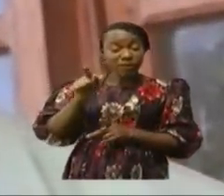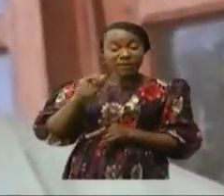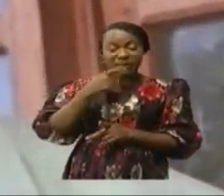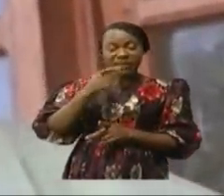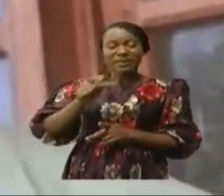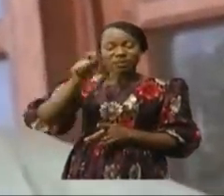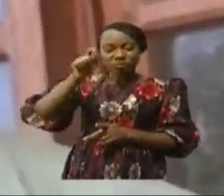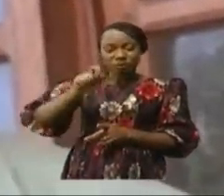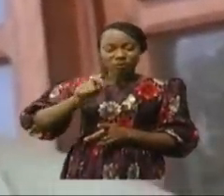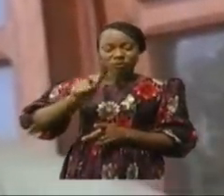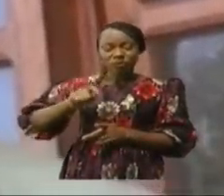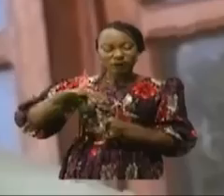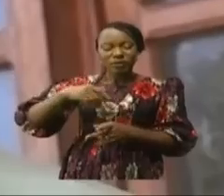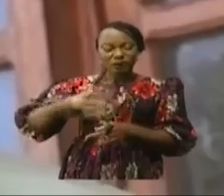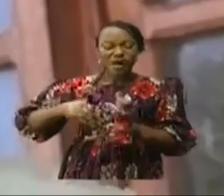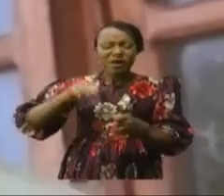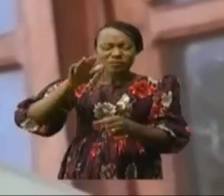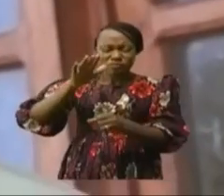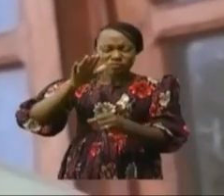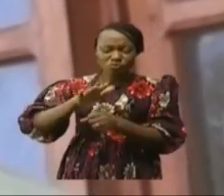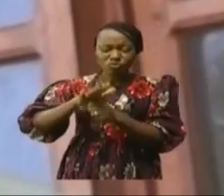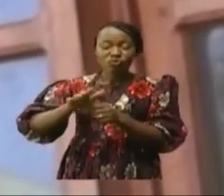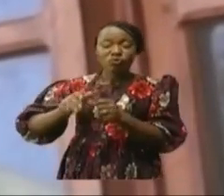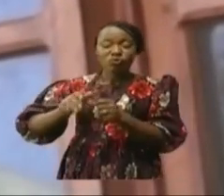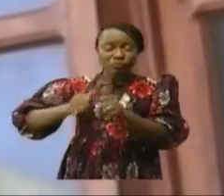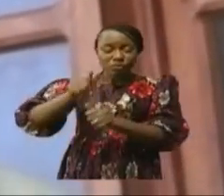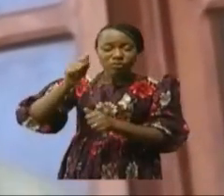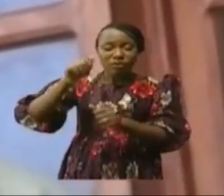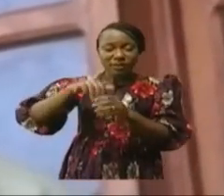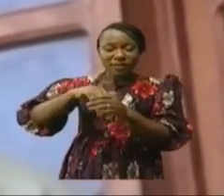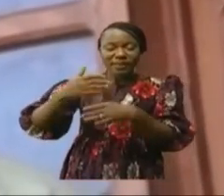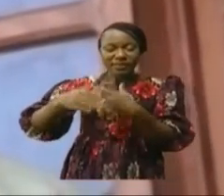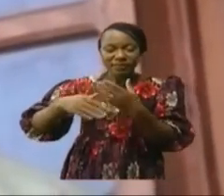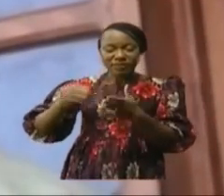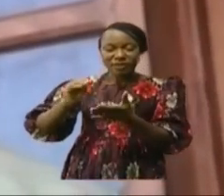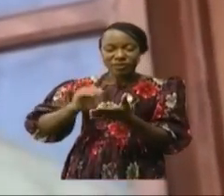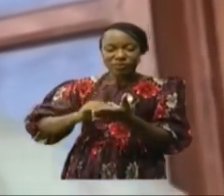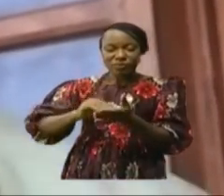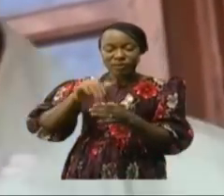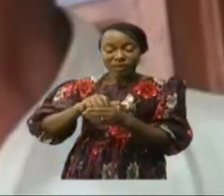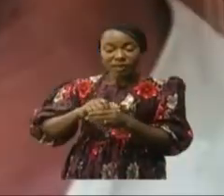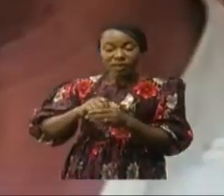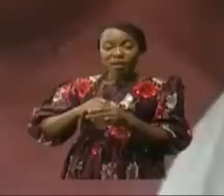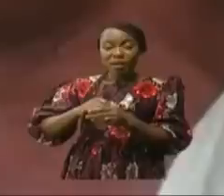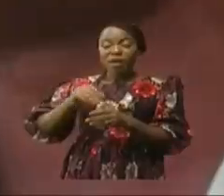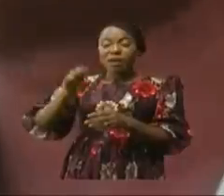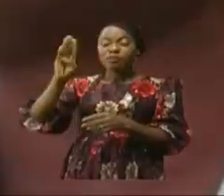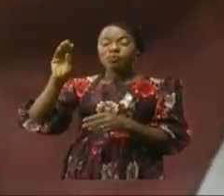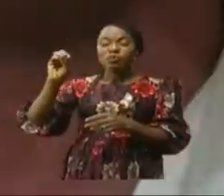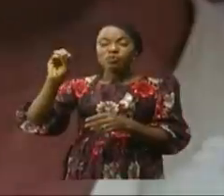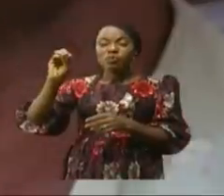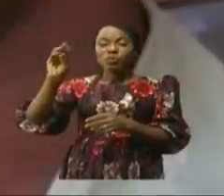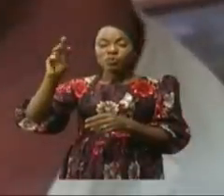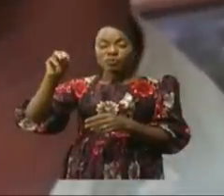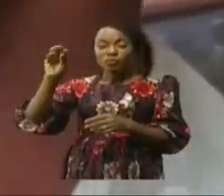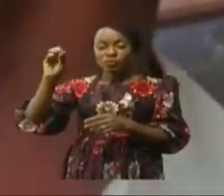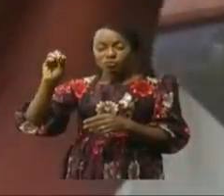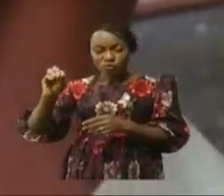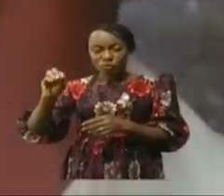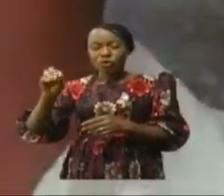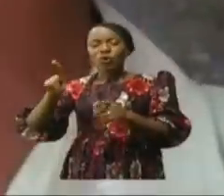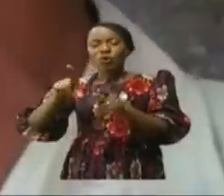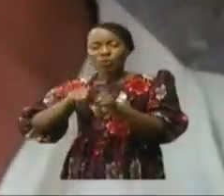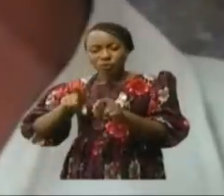faut multiplier encore beaucoup plus de ce qu'il a fait à Bongo, dans le contrée de Mbanchi. En tout